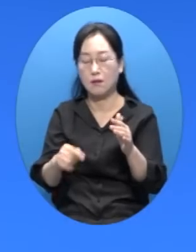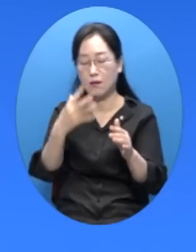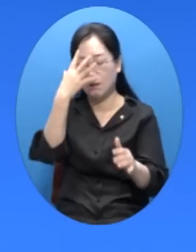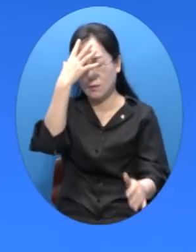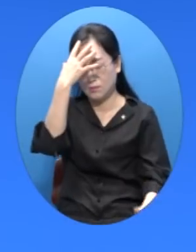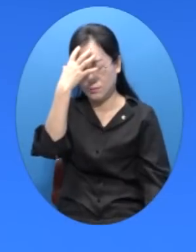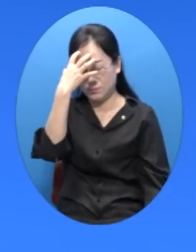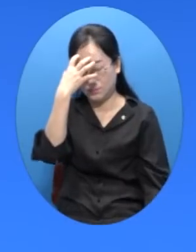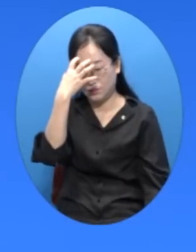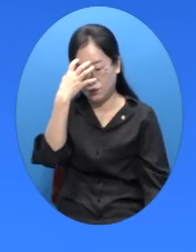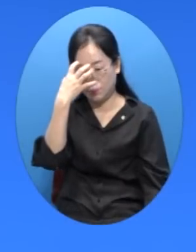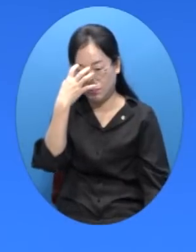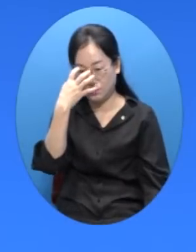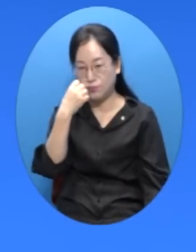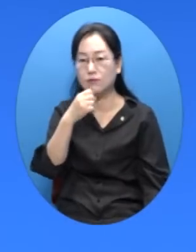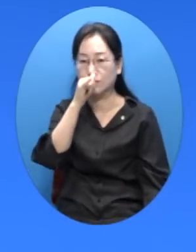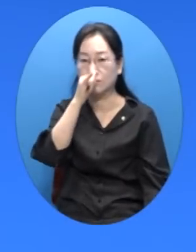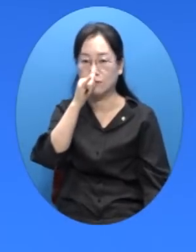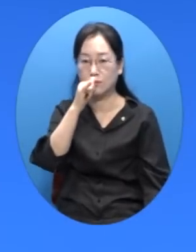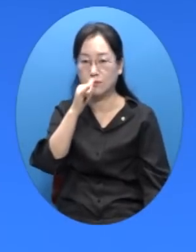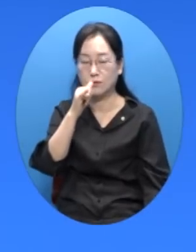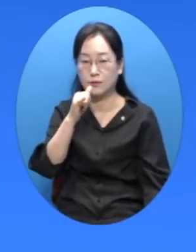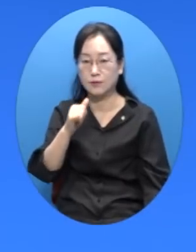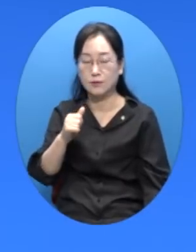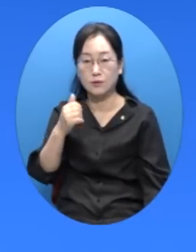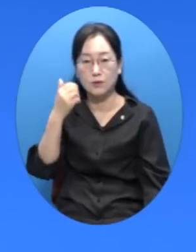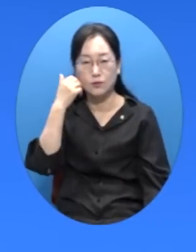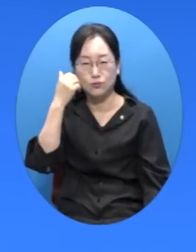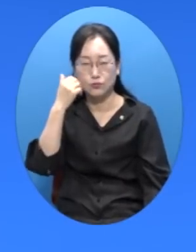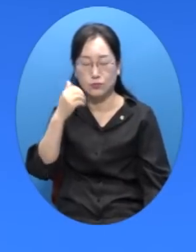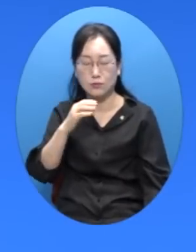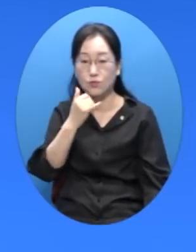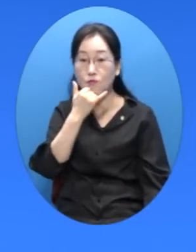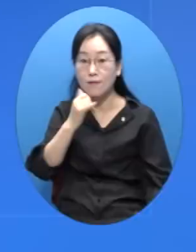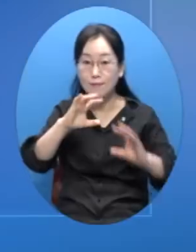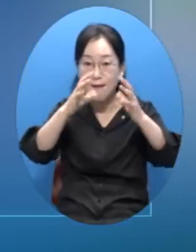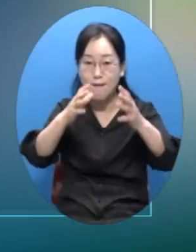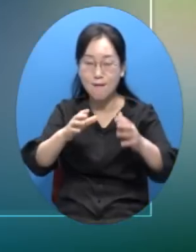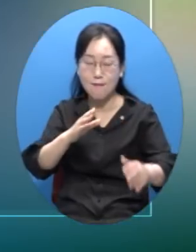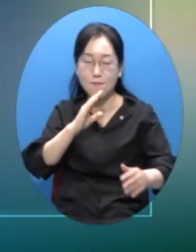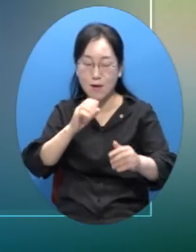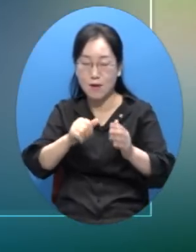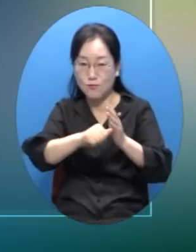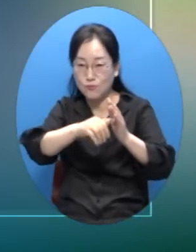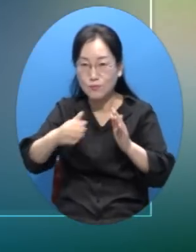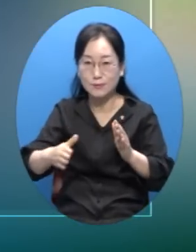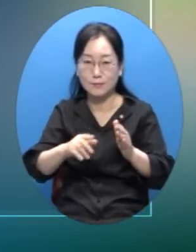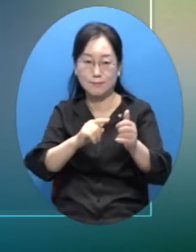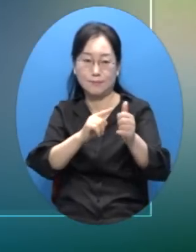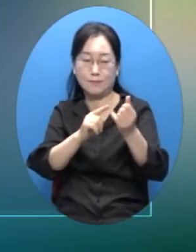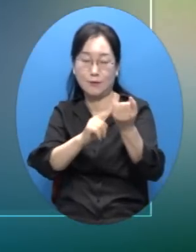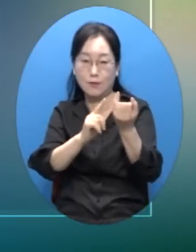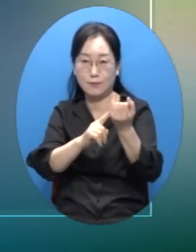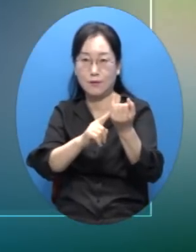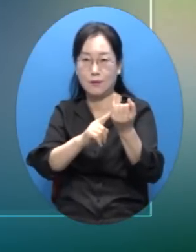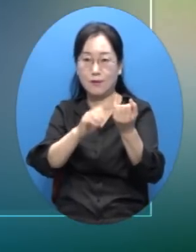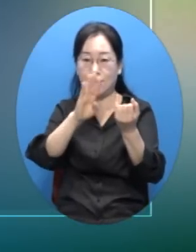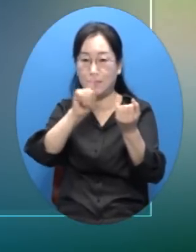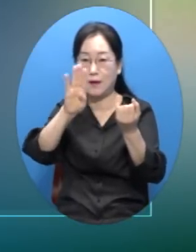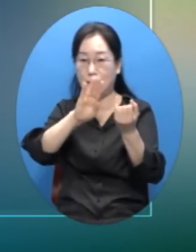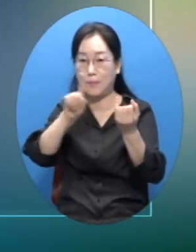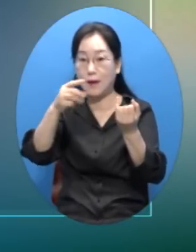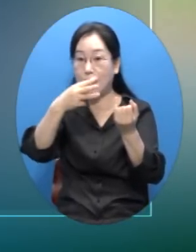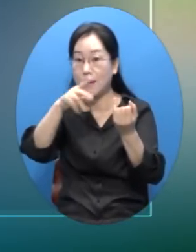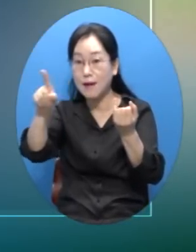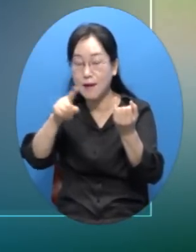우울증이라는 것이 자리를 잡고 있습니다. 독일의 총만 맞는 기자요 저널리스트인 바바라 포자모가 30년 동안